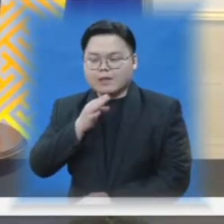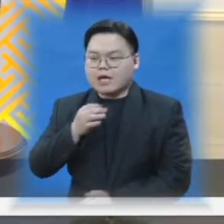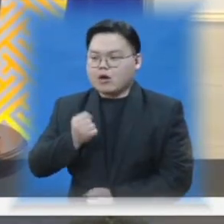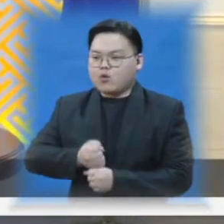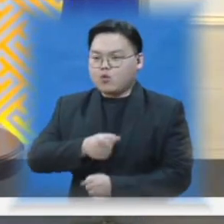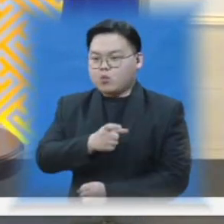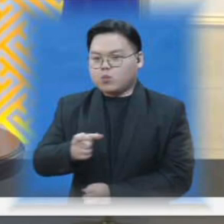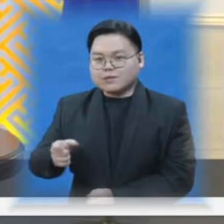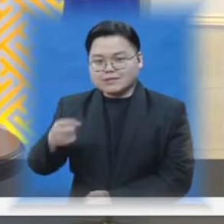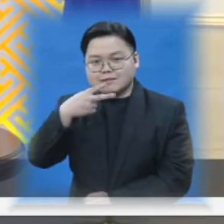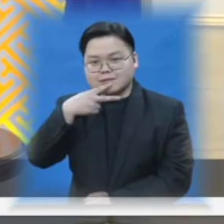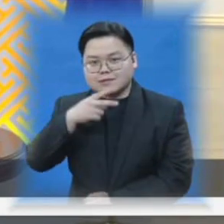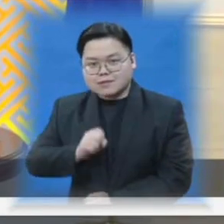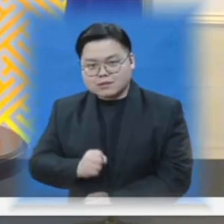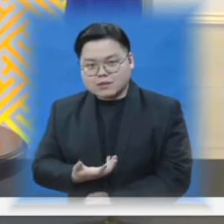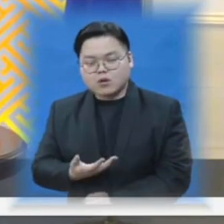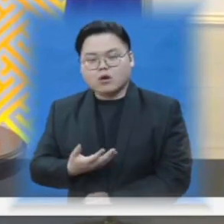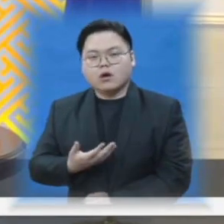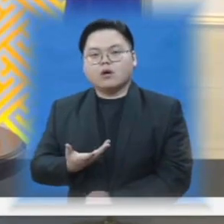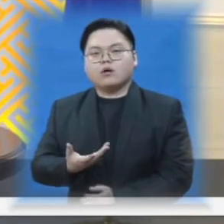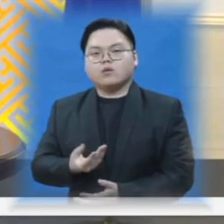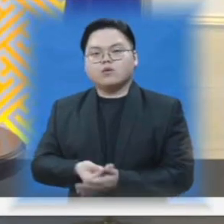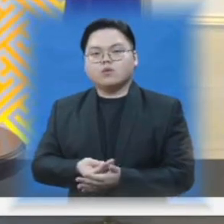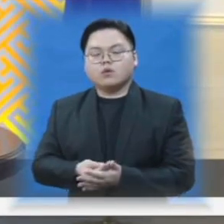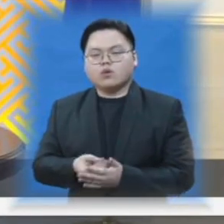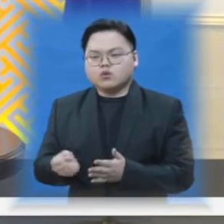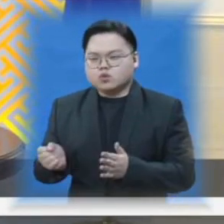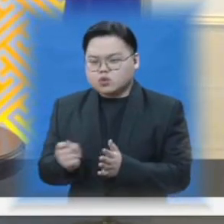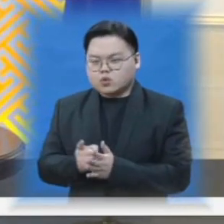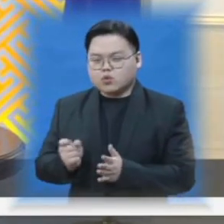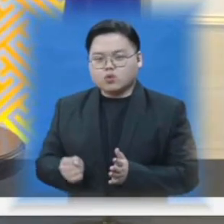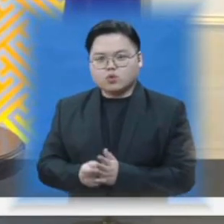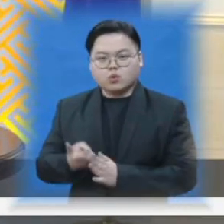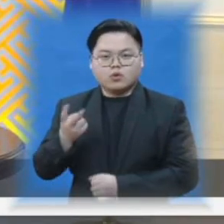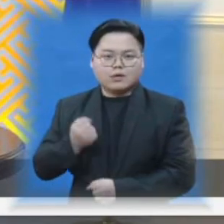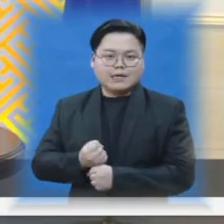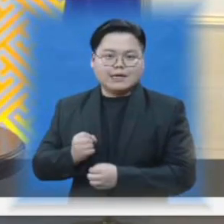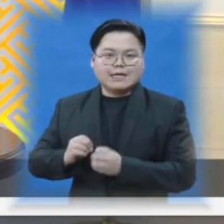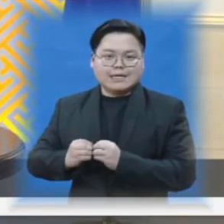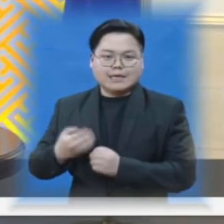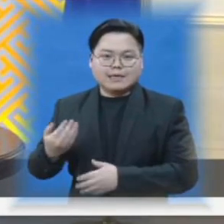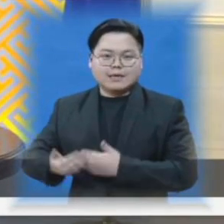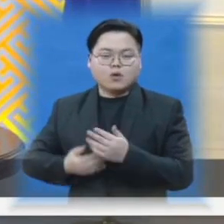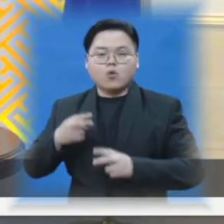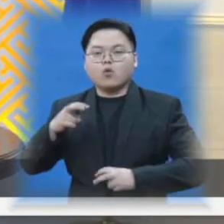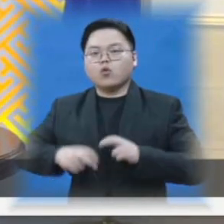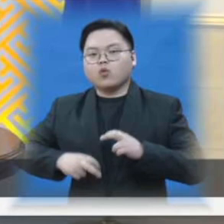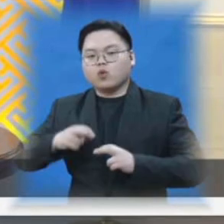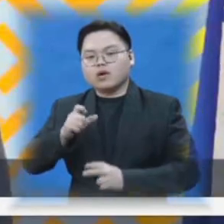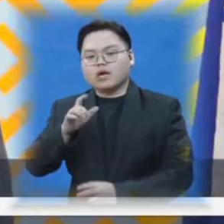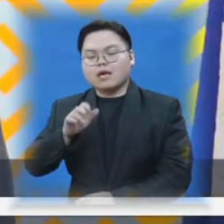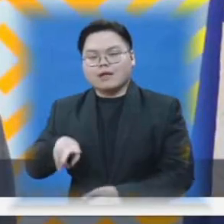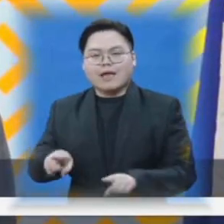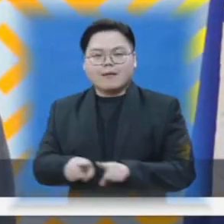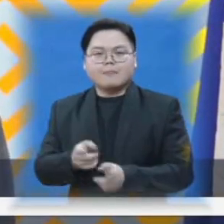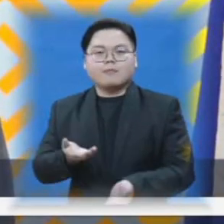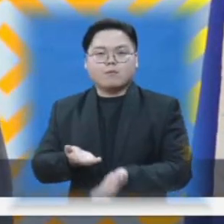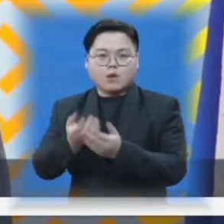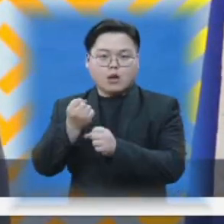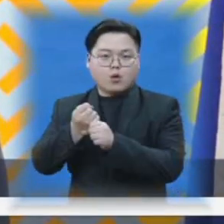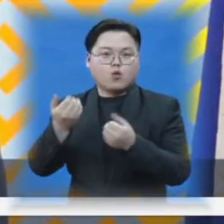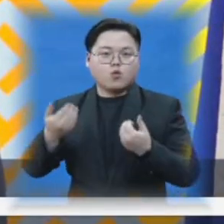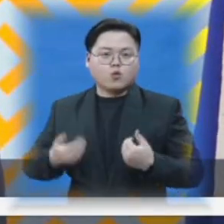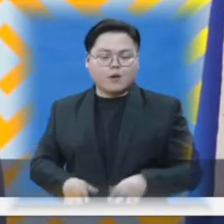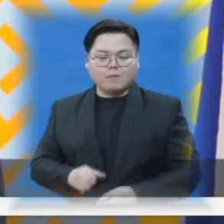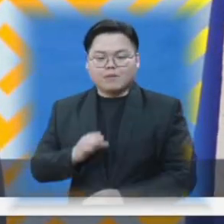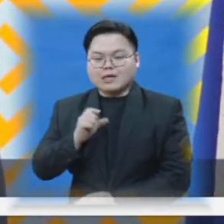ахуулаад нэлээдгүй бас одоо чухал алхмуудыг бол хийж ирсэнд нь бол одоо үйлдвэрчний нэмлийн байгууллагч гэсэн дэмжиж ажилласан. Хамтын ажиллагааны зүгээр санамж